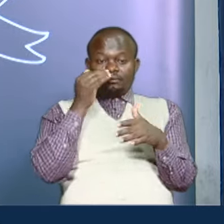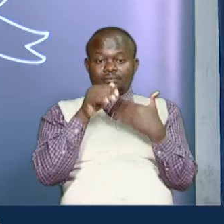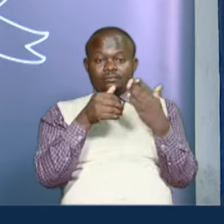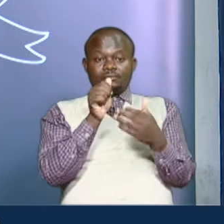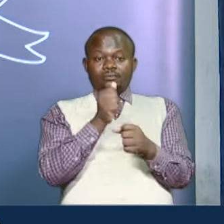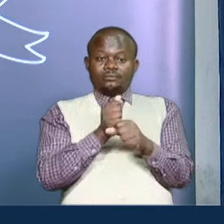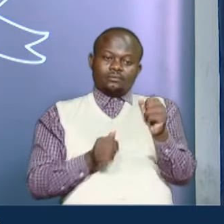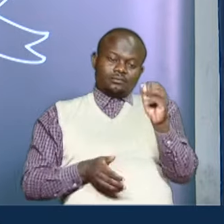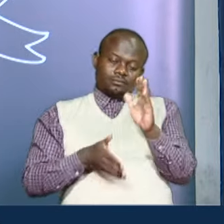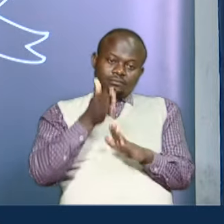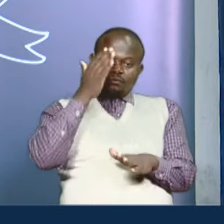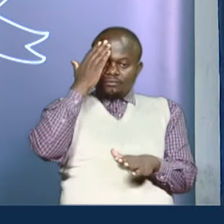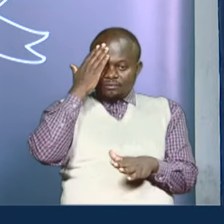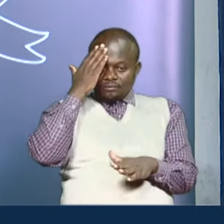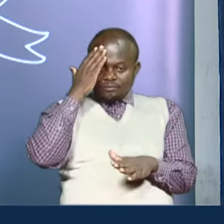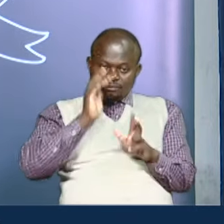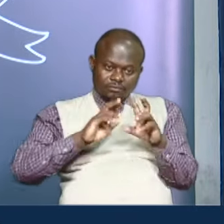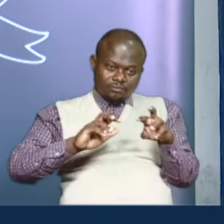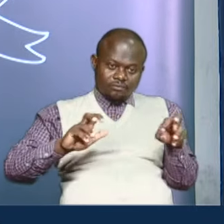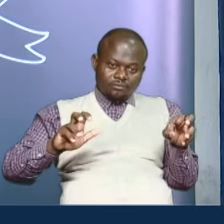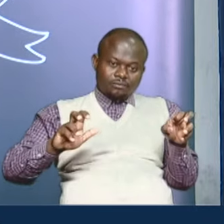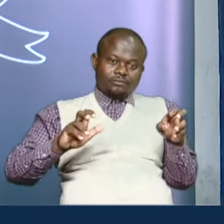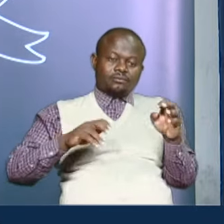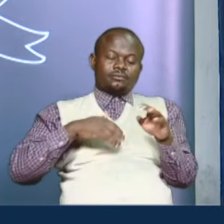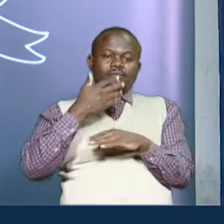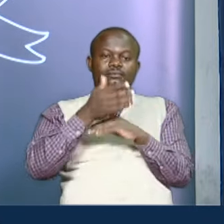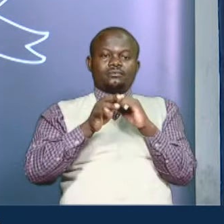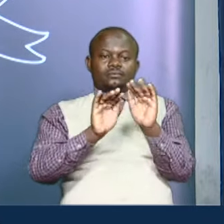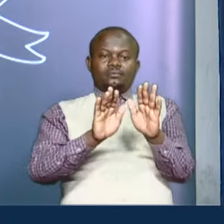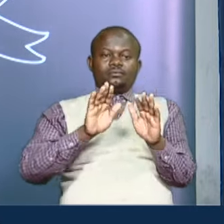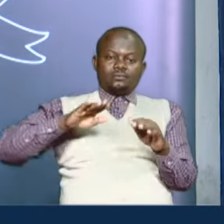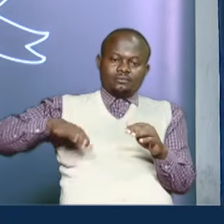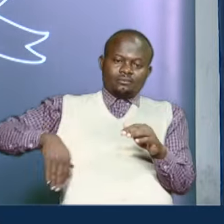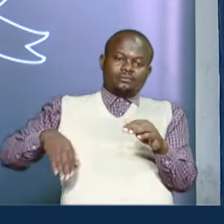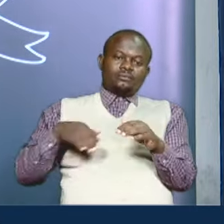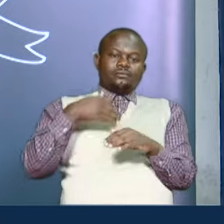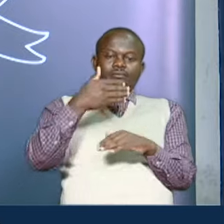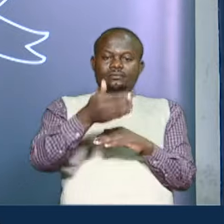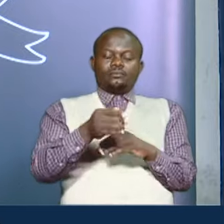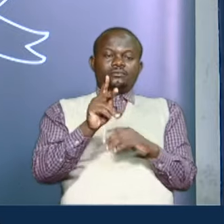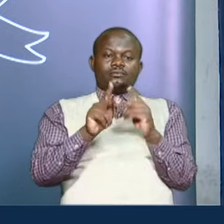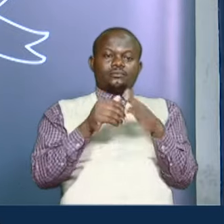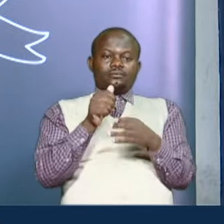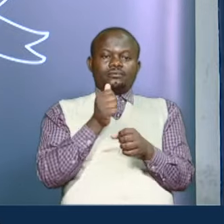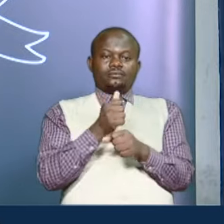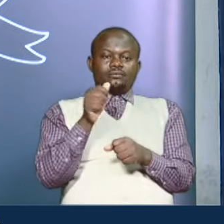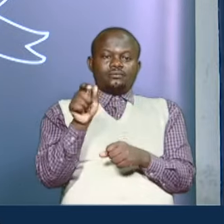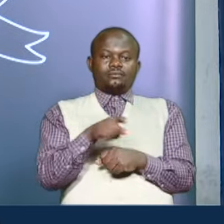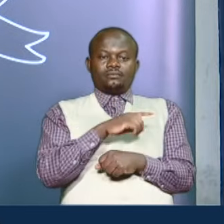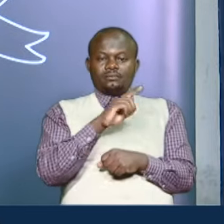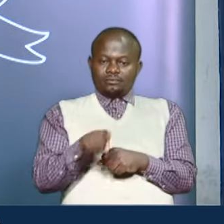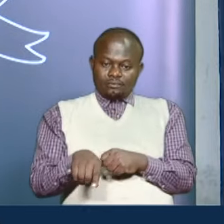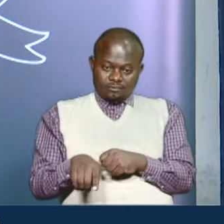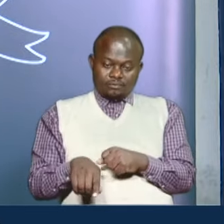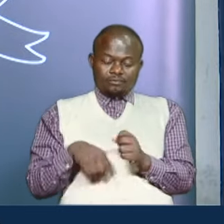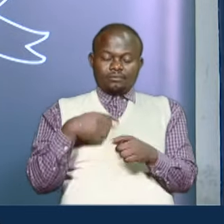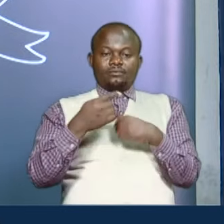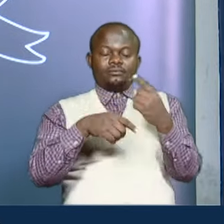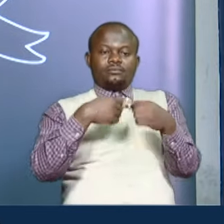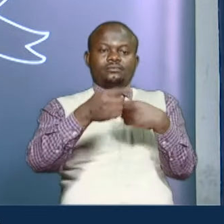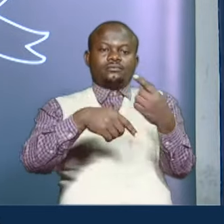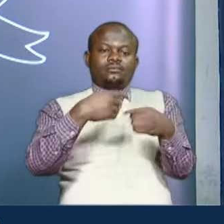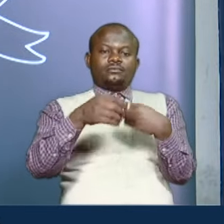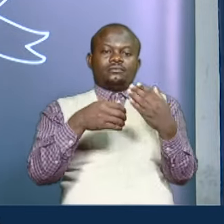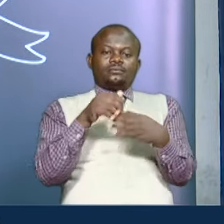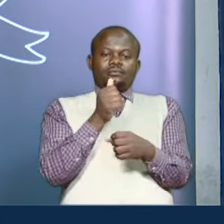tubitahure tubigenze twasigara inyuma ugasanga abagizi banabi barakomeza